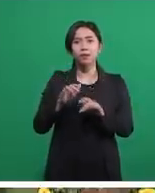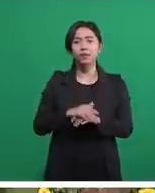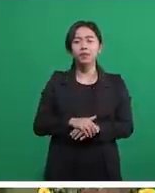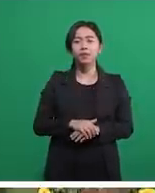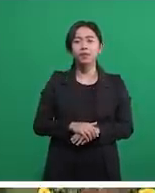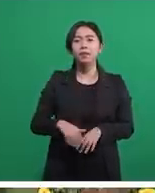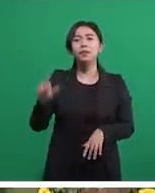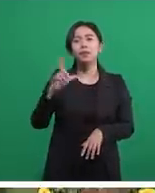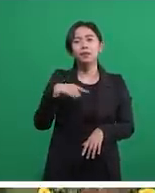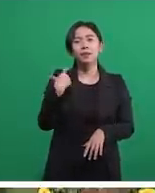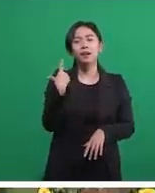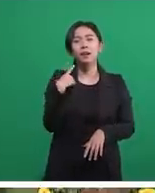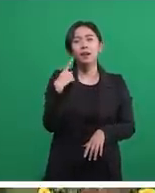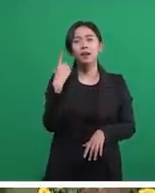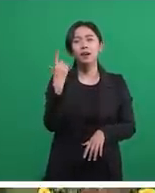kasihani